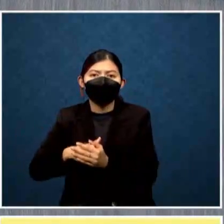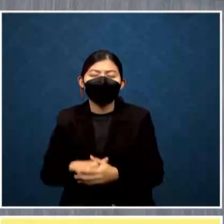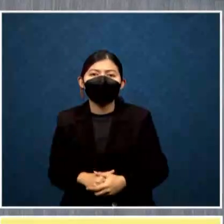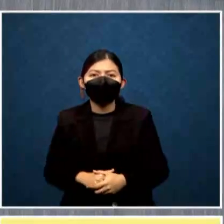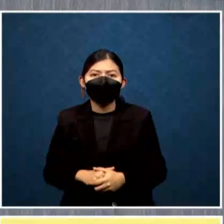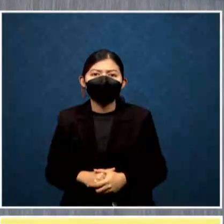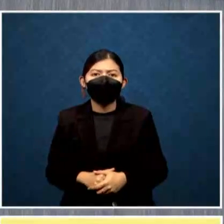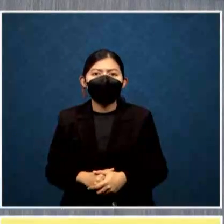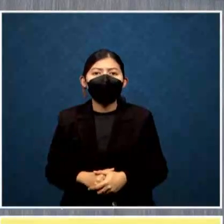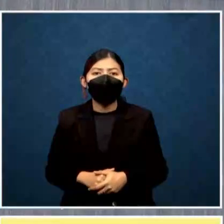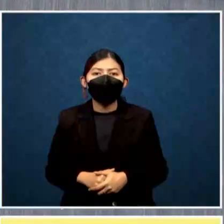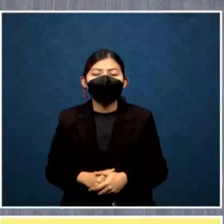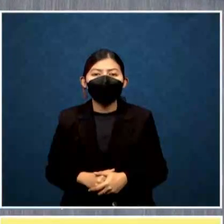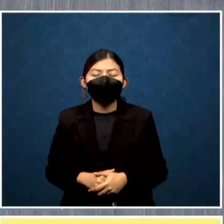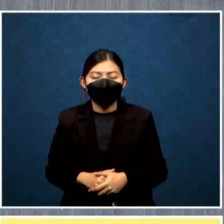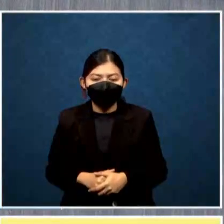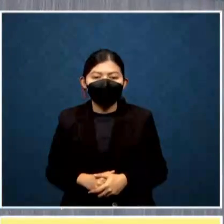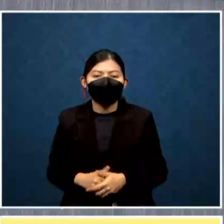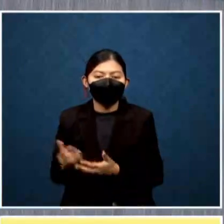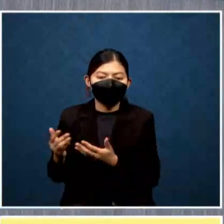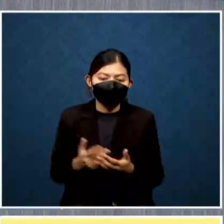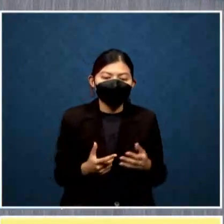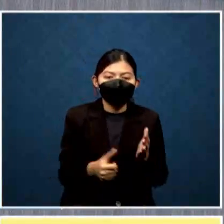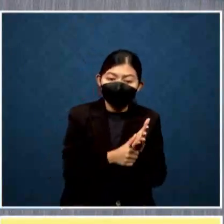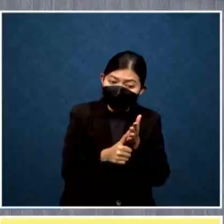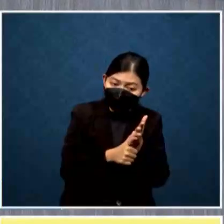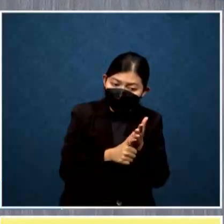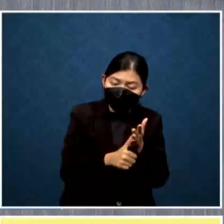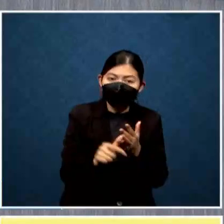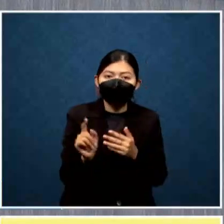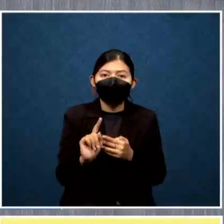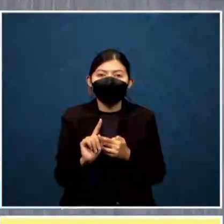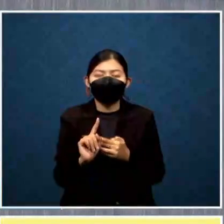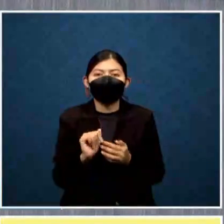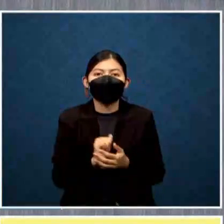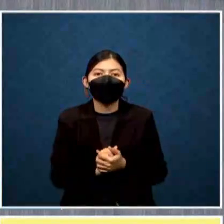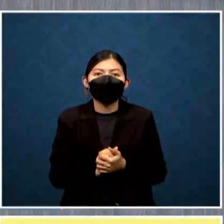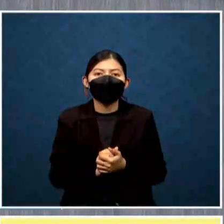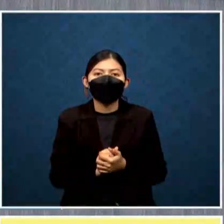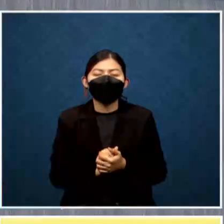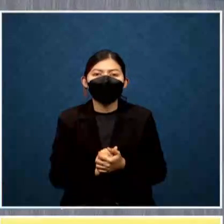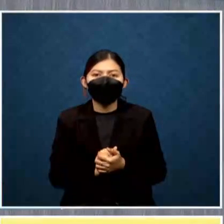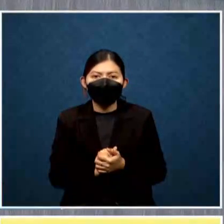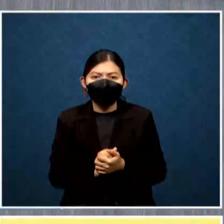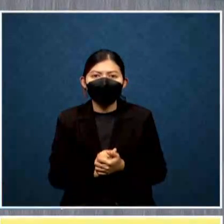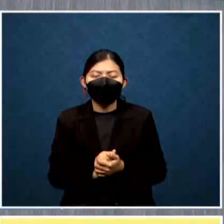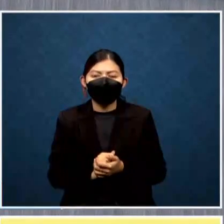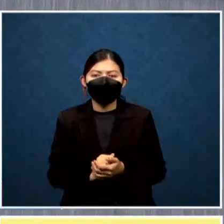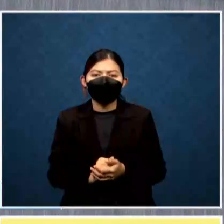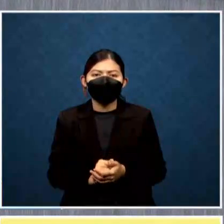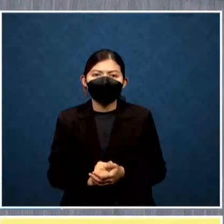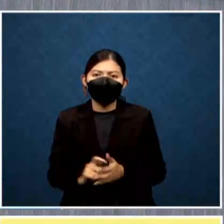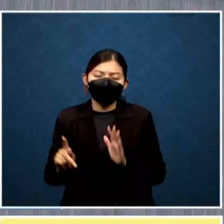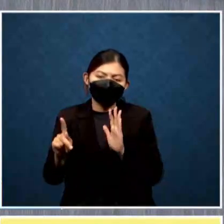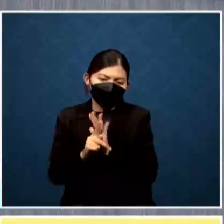ต้องมาปรับปรุงแก้ไขรวมทั้งกำลาบกับบุคคลที่กำลังจะหาผ